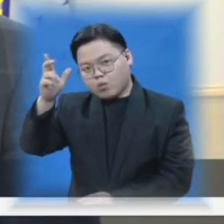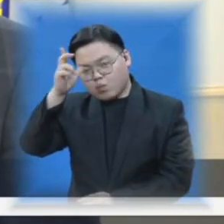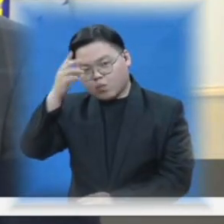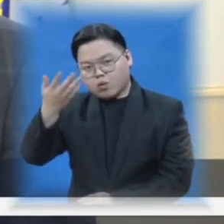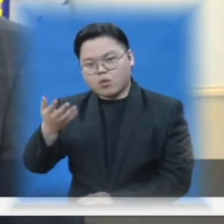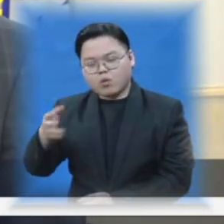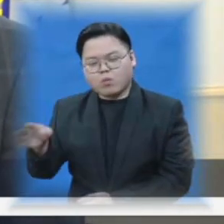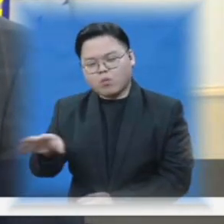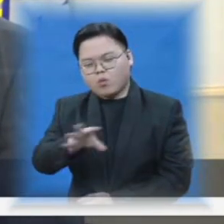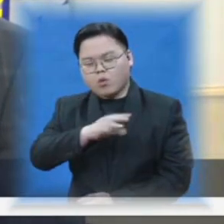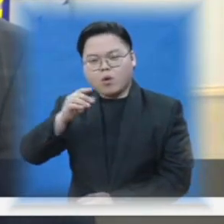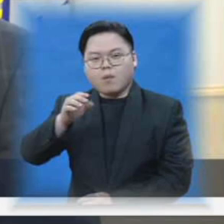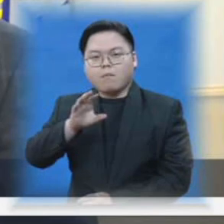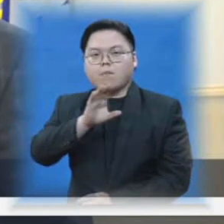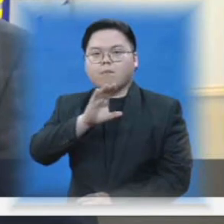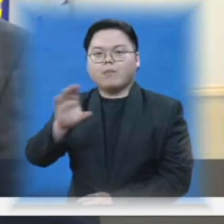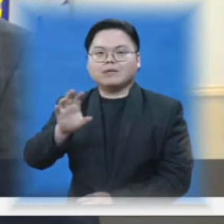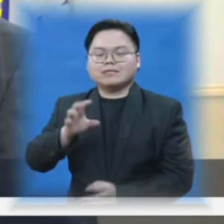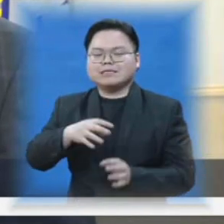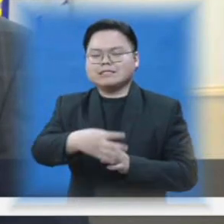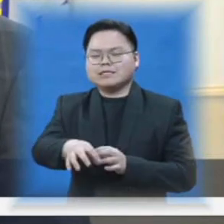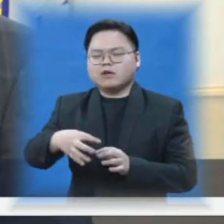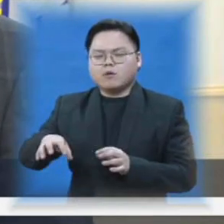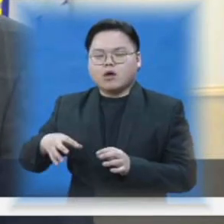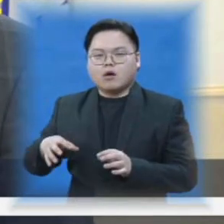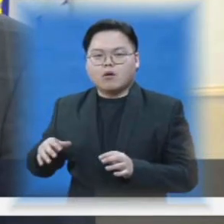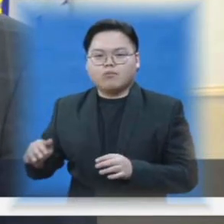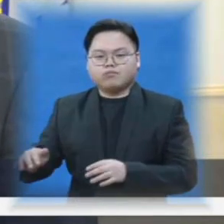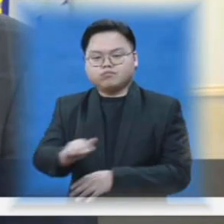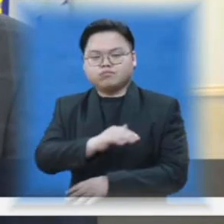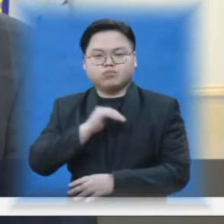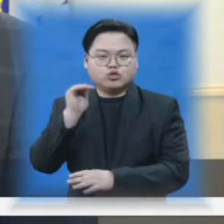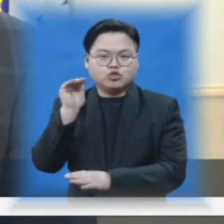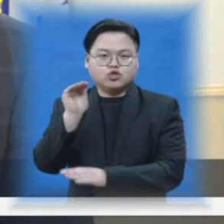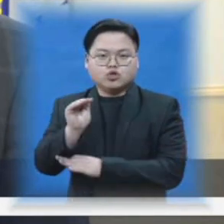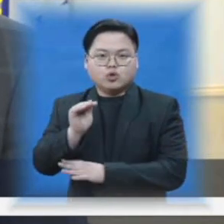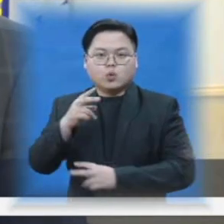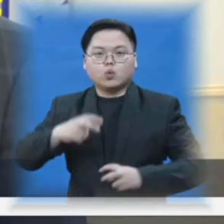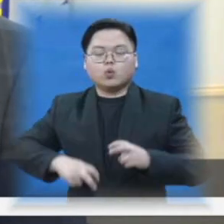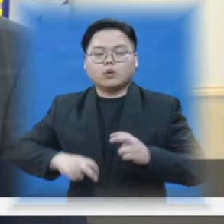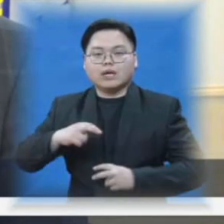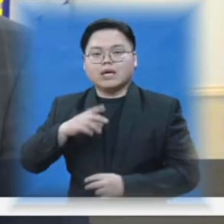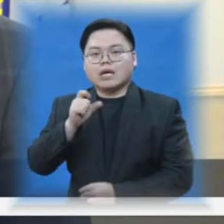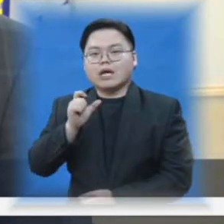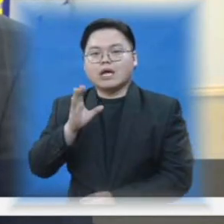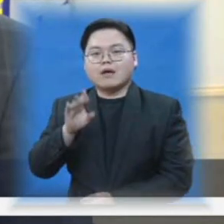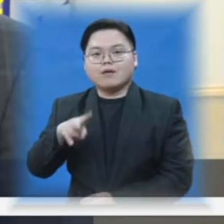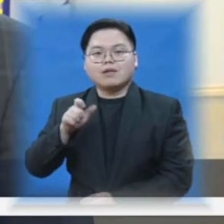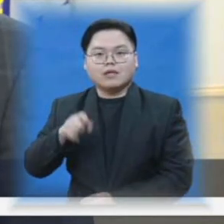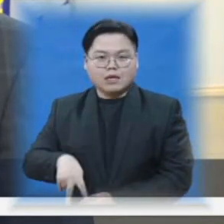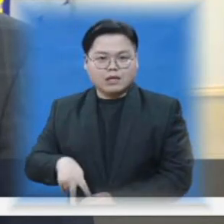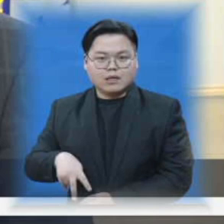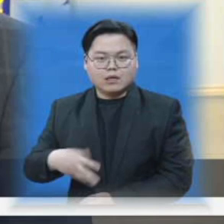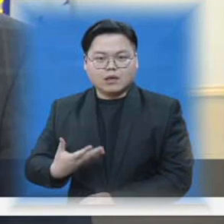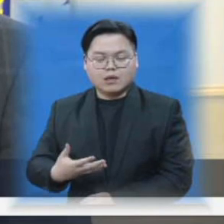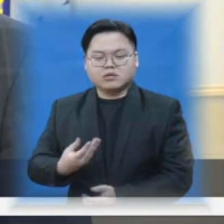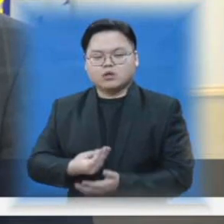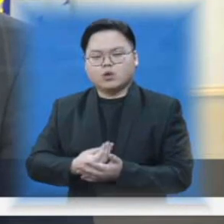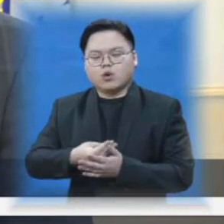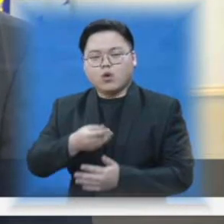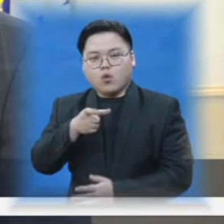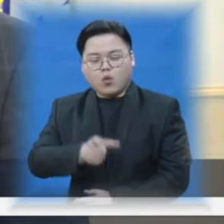байгууллага салбарын одоо төлөвлөлүүдийг төлөөлсөн одоо үйлдвэрчдийн нэгэн байгууллага та байдаг. Энд мэдээж хүний одоо шинэ хөдөлмөр хөлсийг одоо